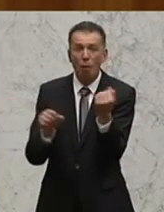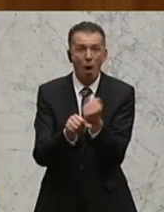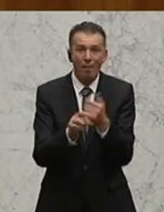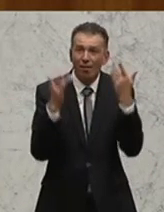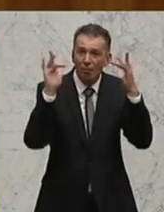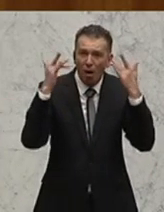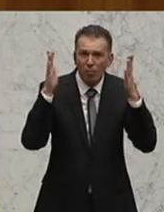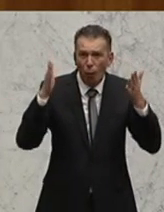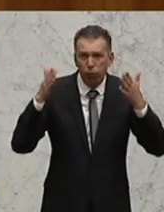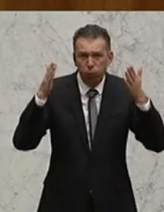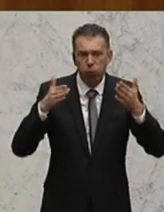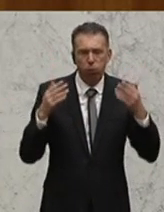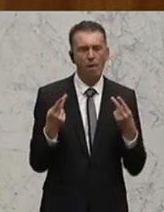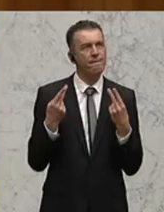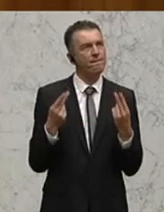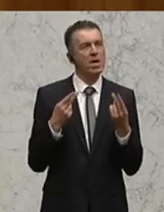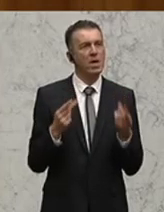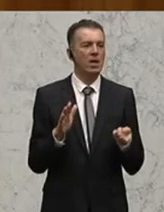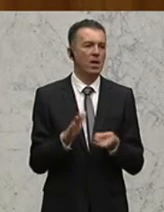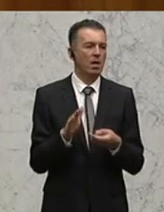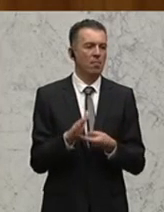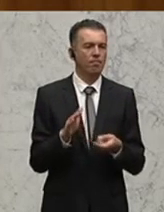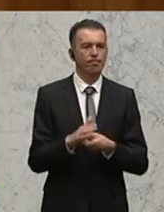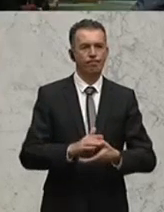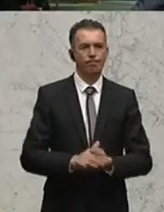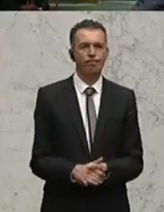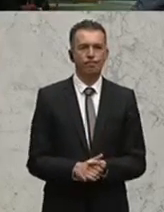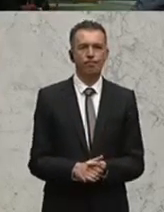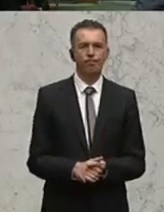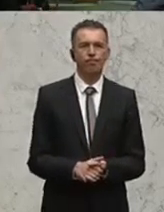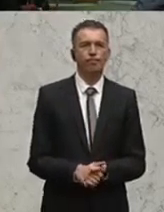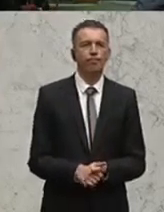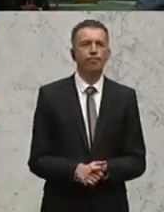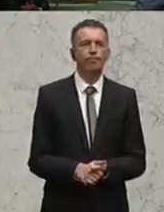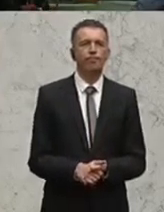sind. Und das ist eine wichtige und zentrale Forderung im Bereich dieser Schulautonomie.